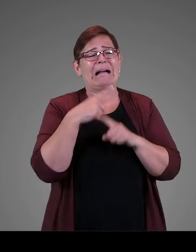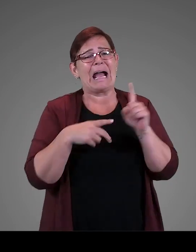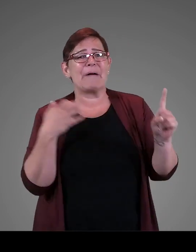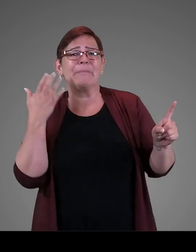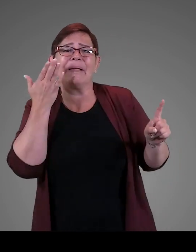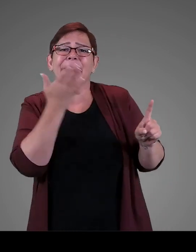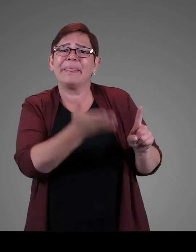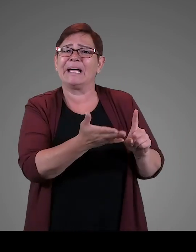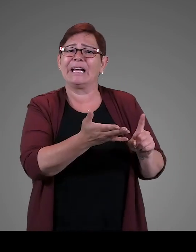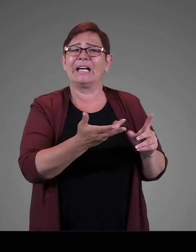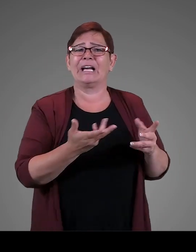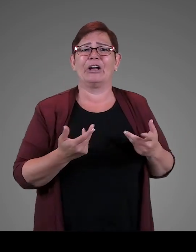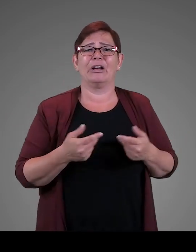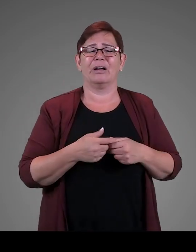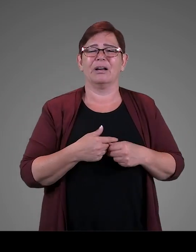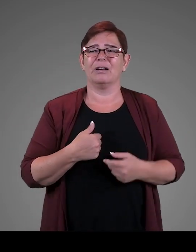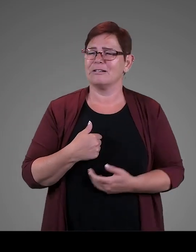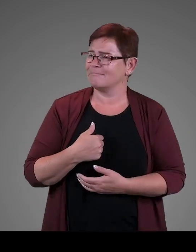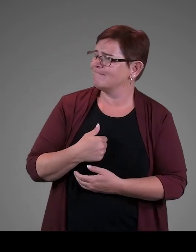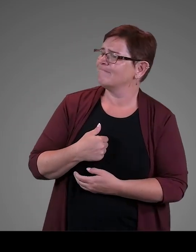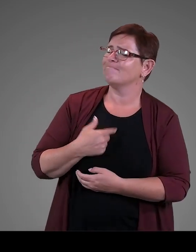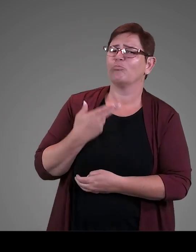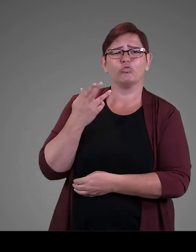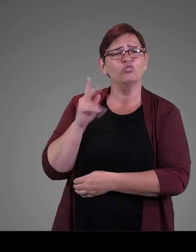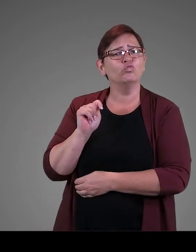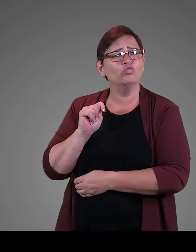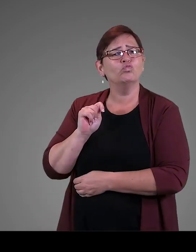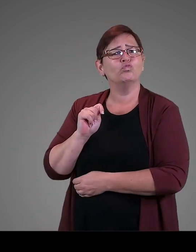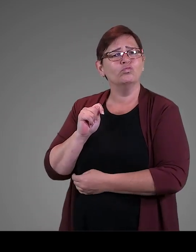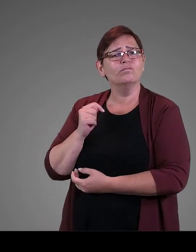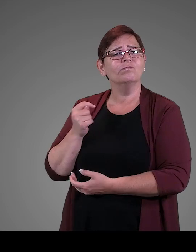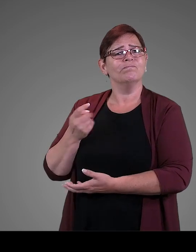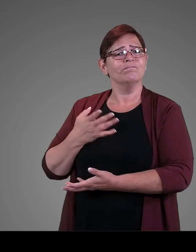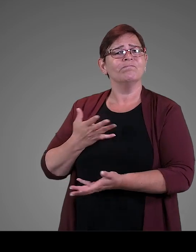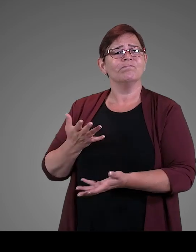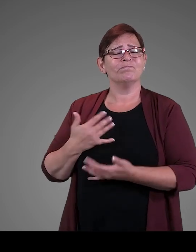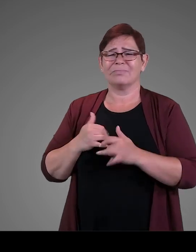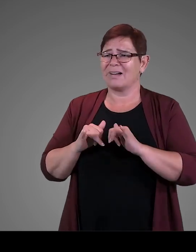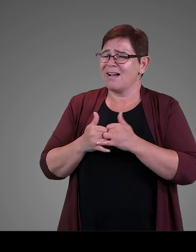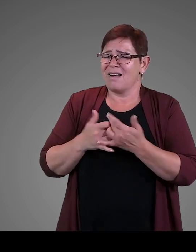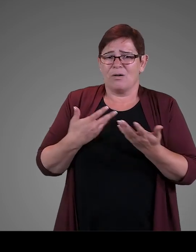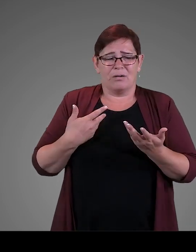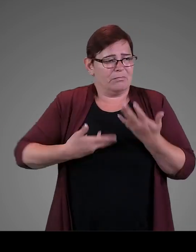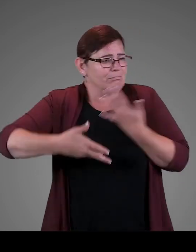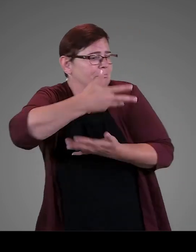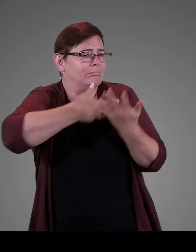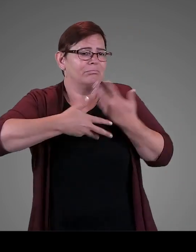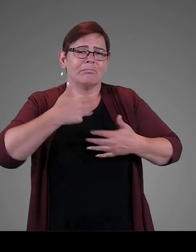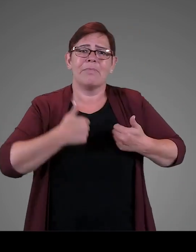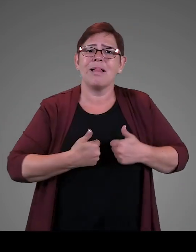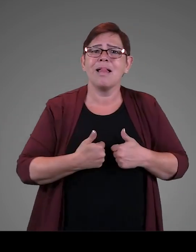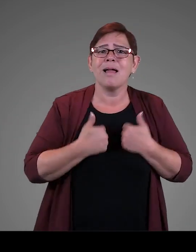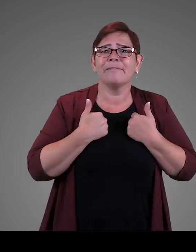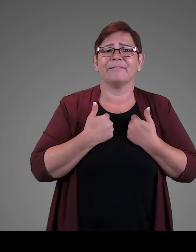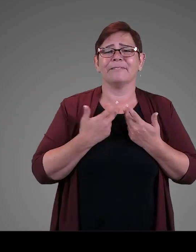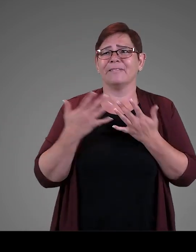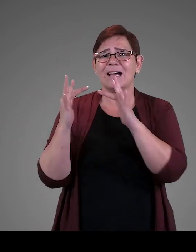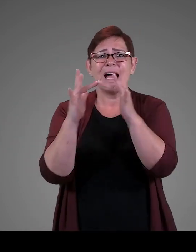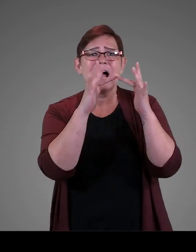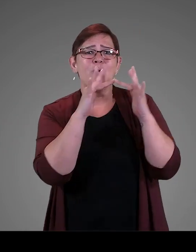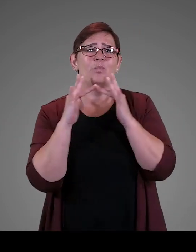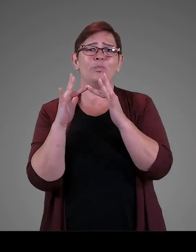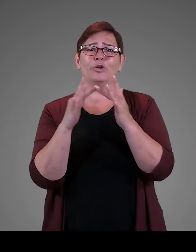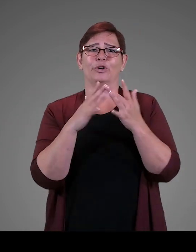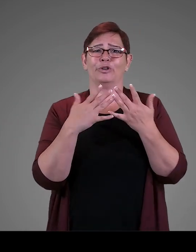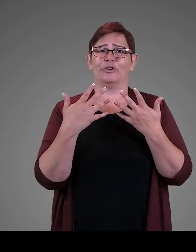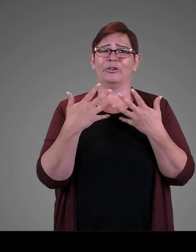être là. Puis c'est sûr que ça fait de la peine d'entendre ça. Donc, comment la vie associative,